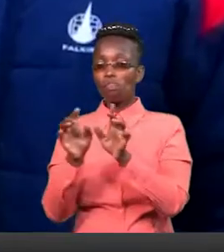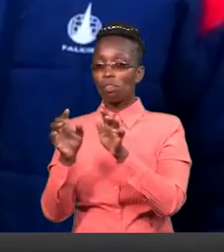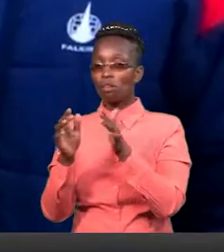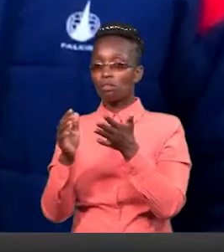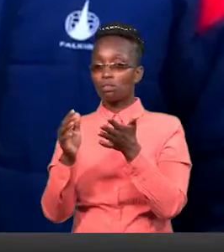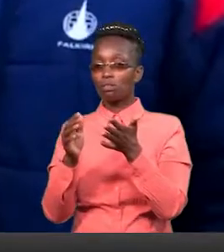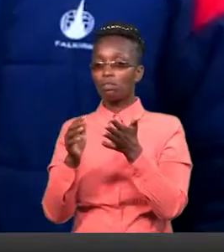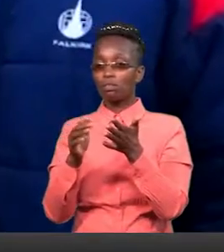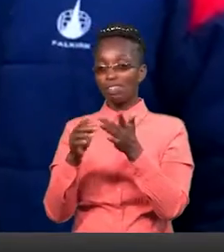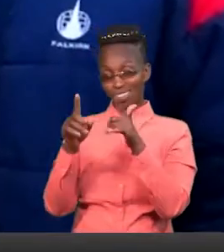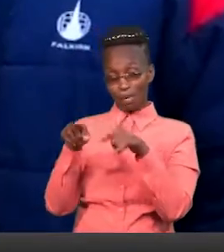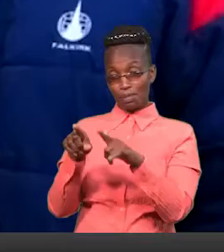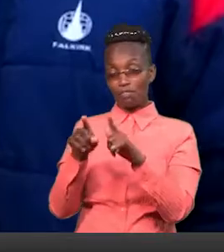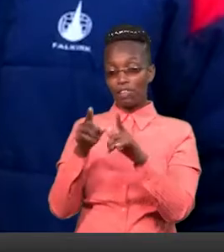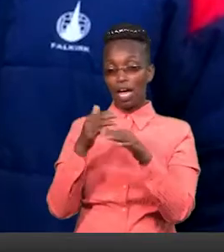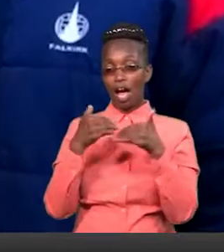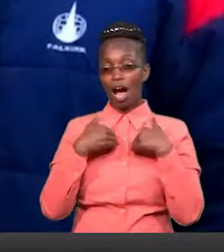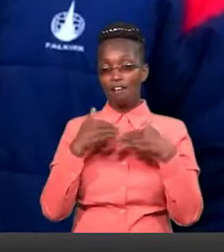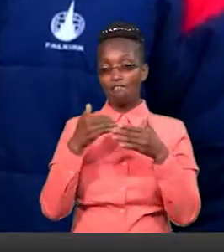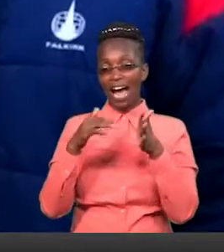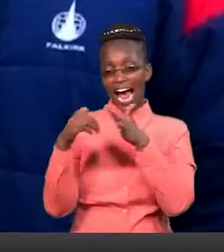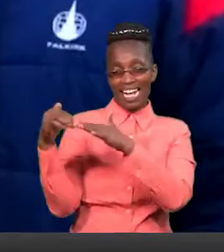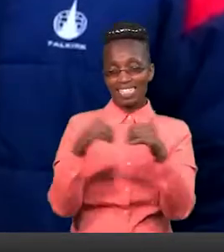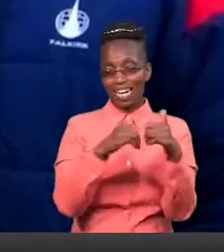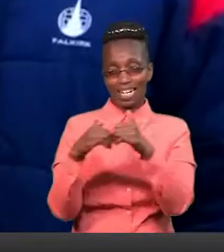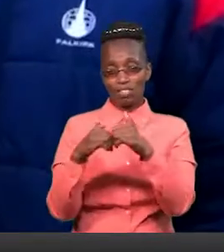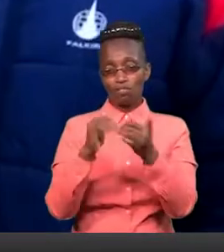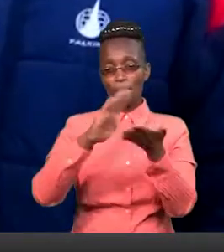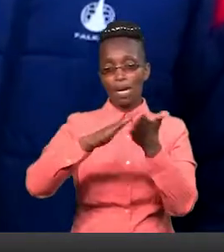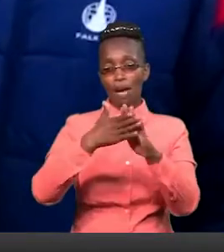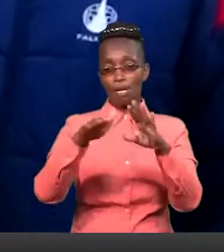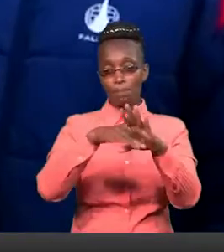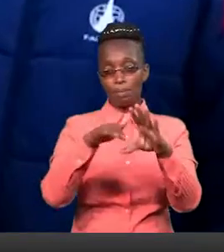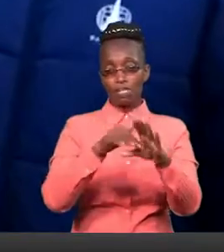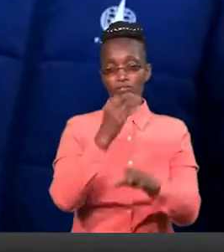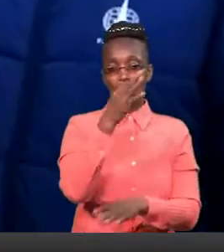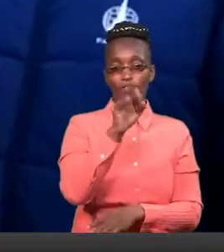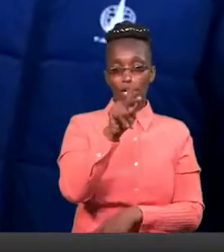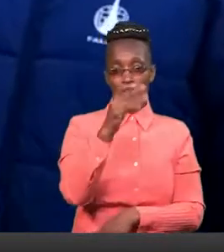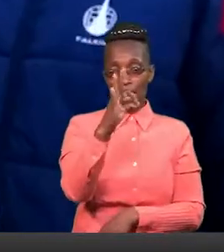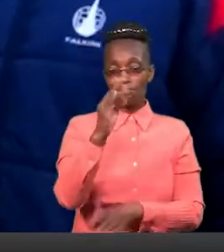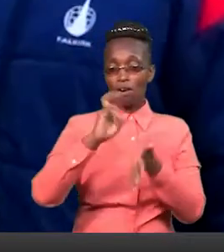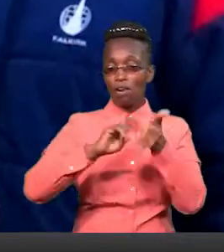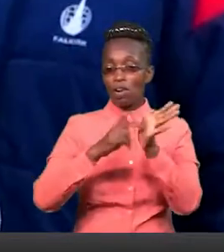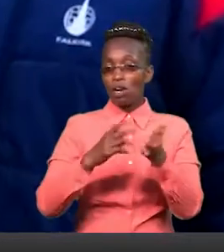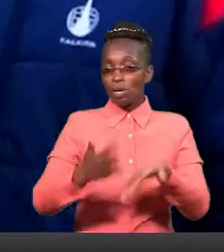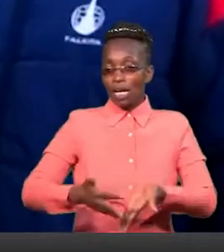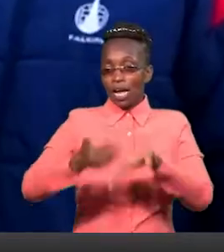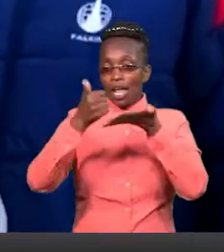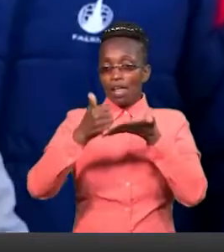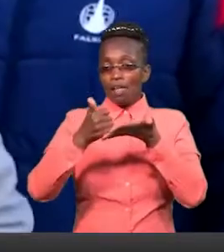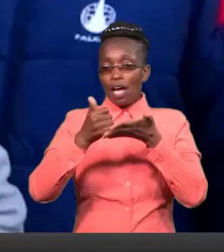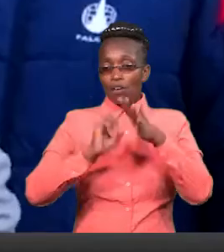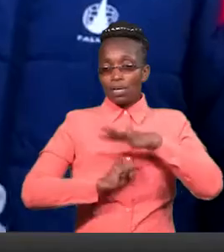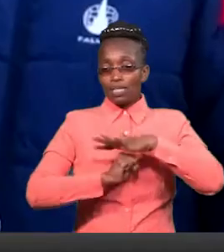kuwa members wa FKF. So tutawasaidia iwezekanavyo juu chini, tuone ya kwamba as